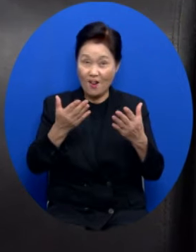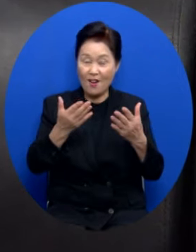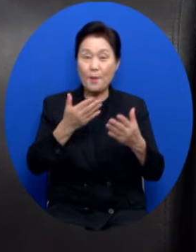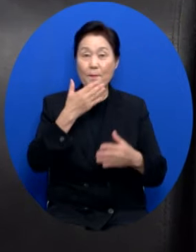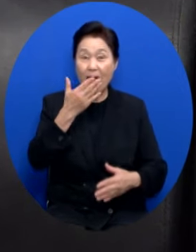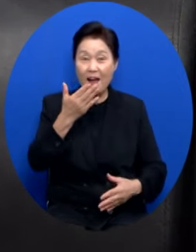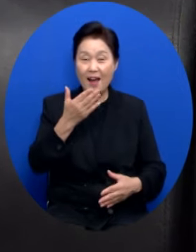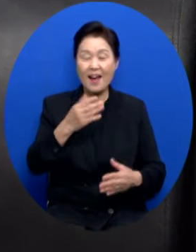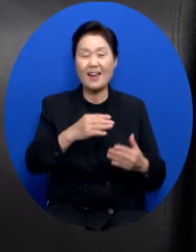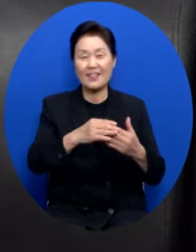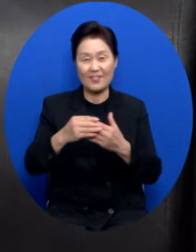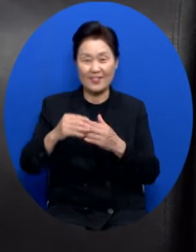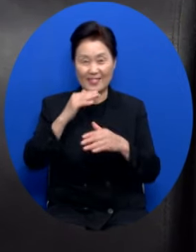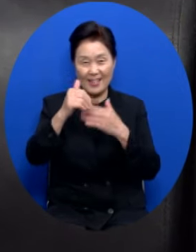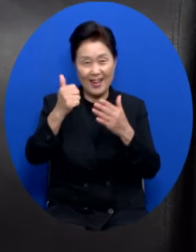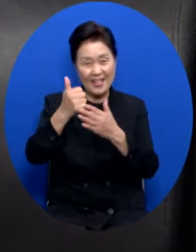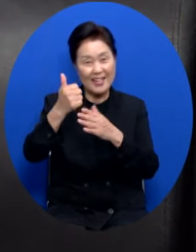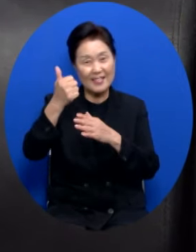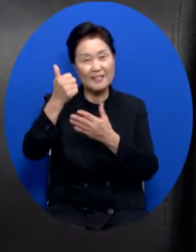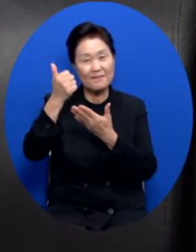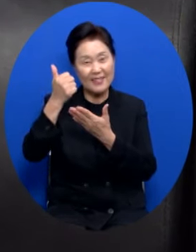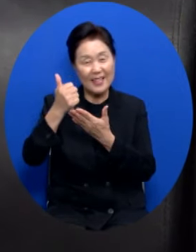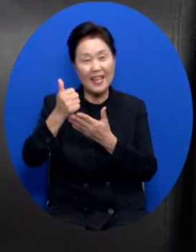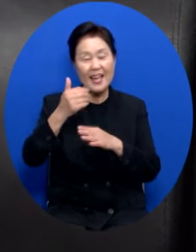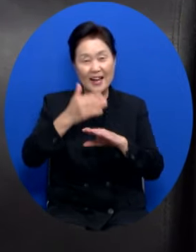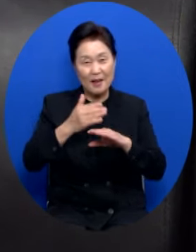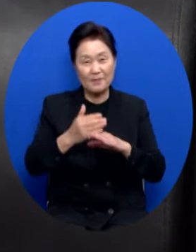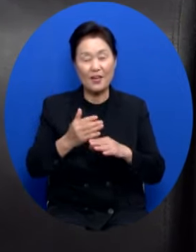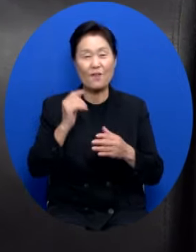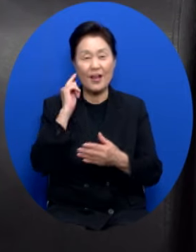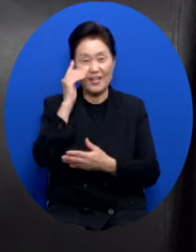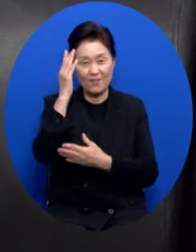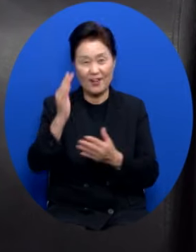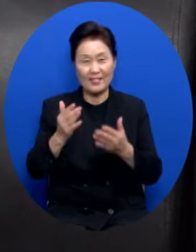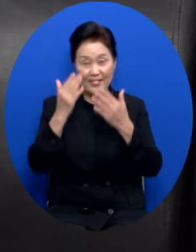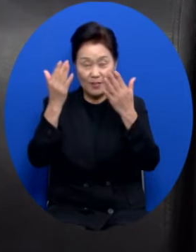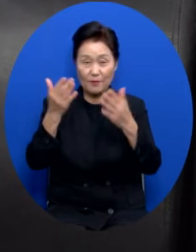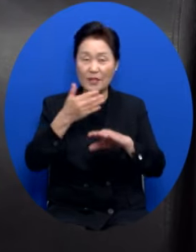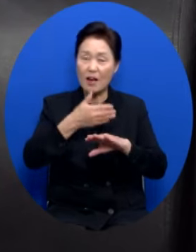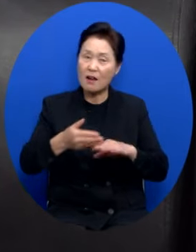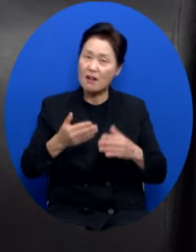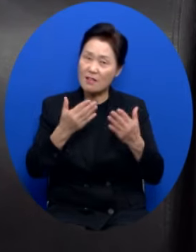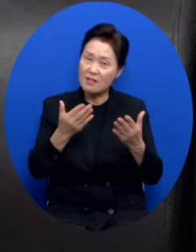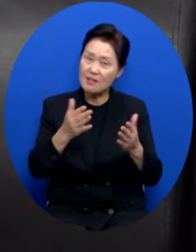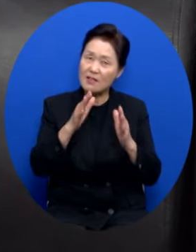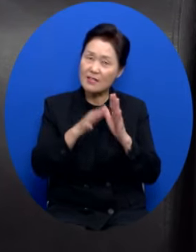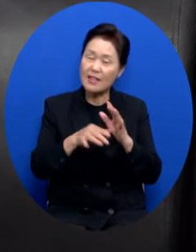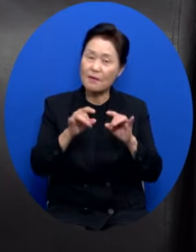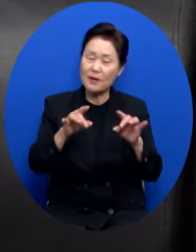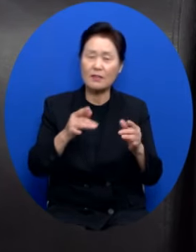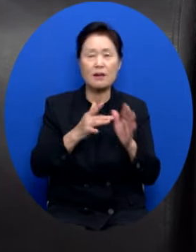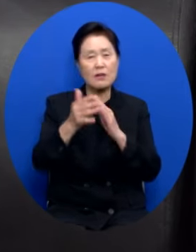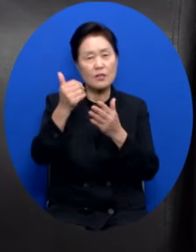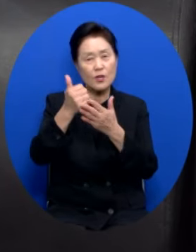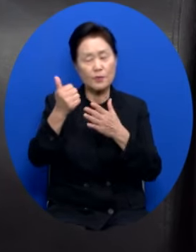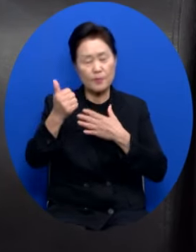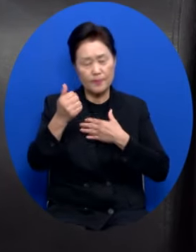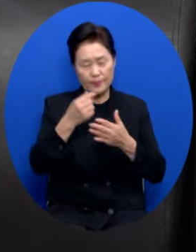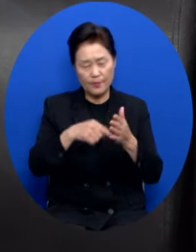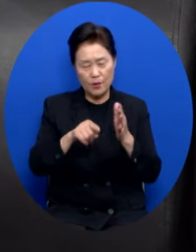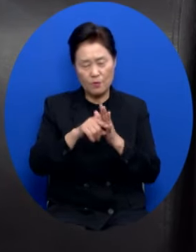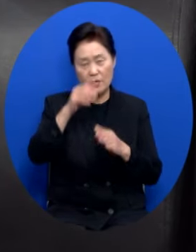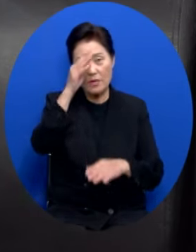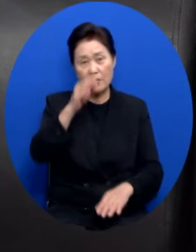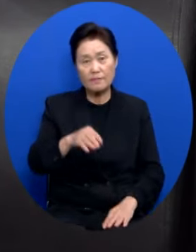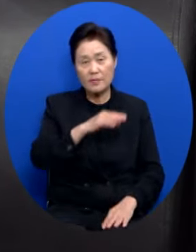하나님께 정말 감사와 영광을 올립니다. 헌혈을 할 때마다 예수님께서 나를 위해서